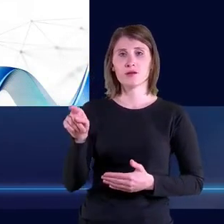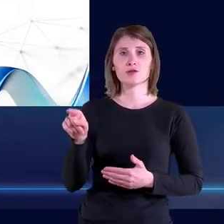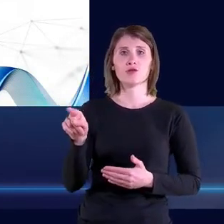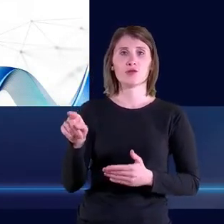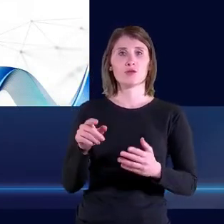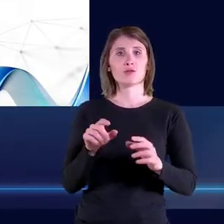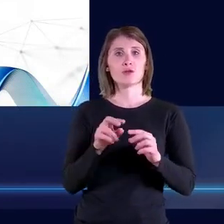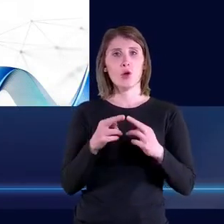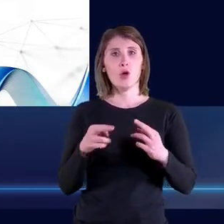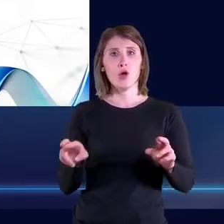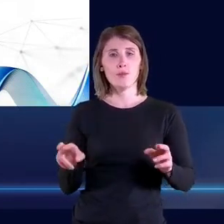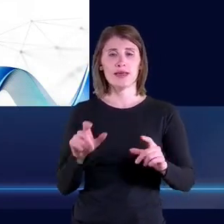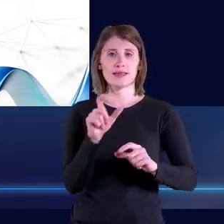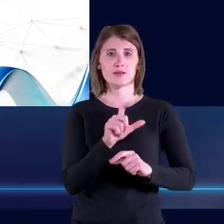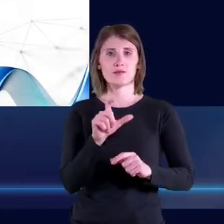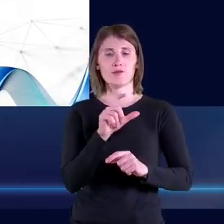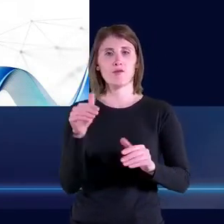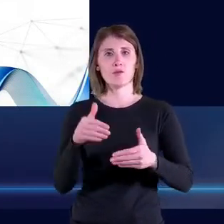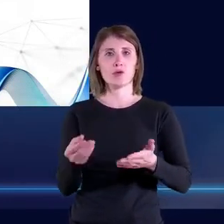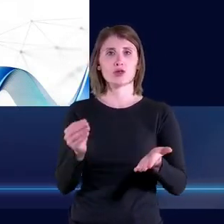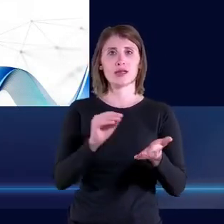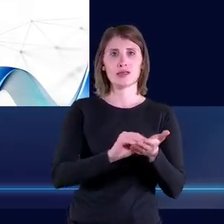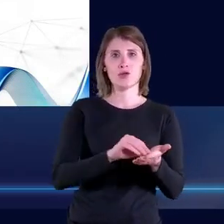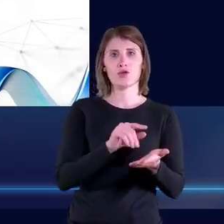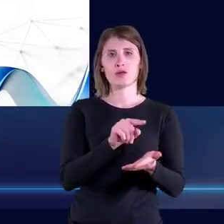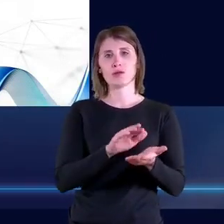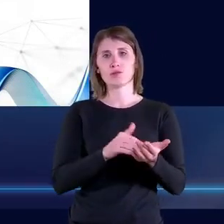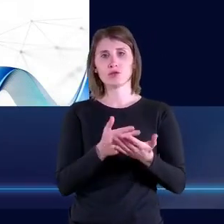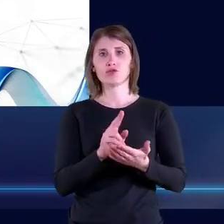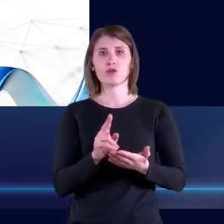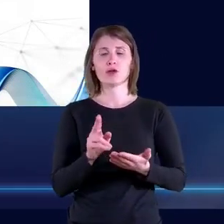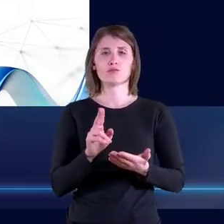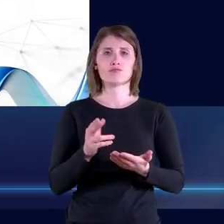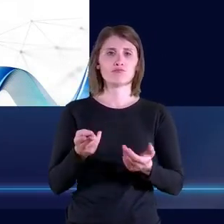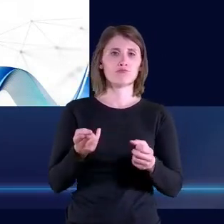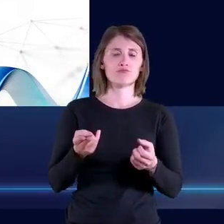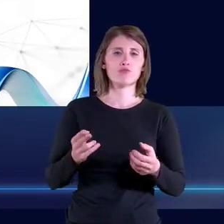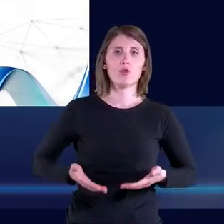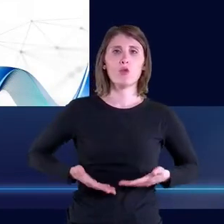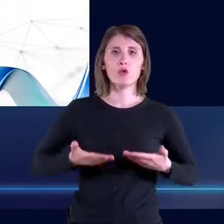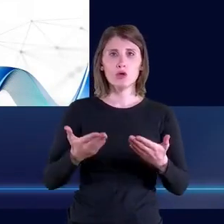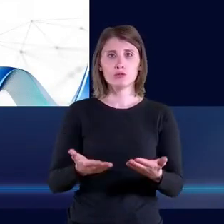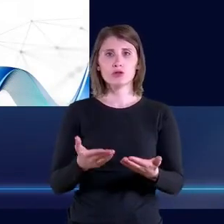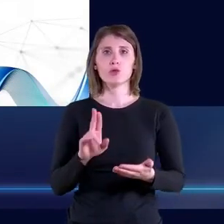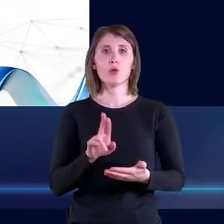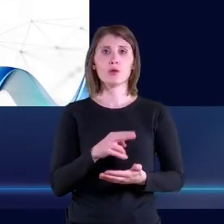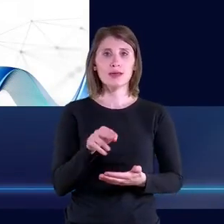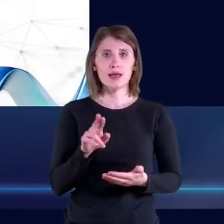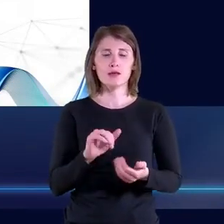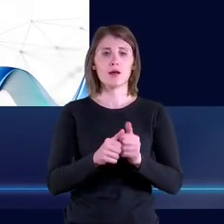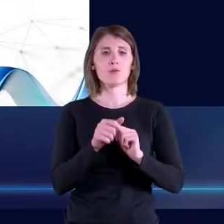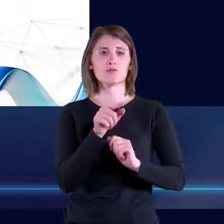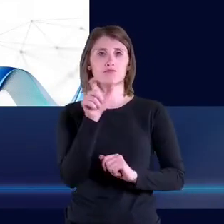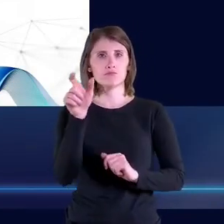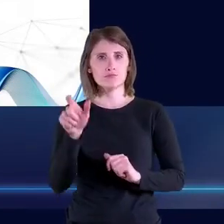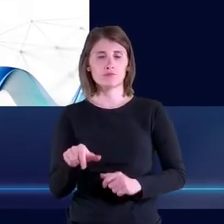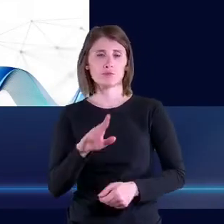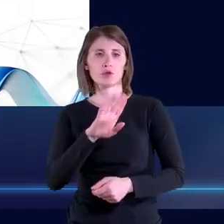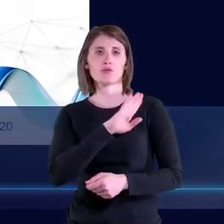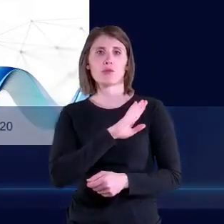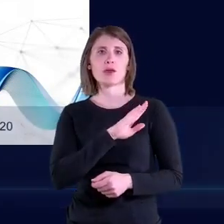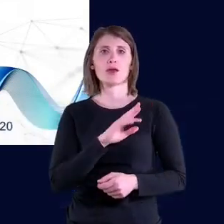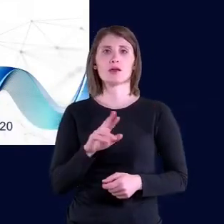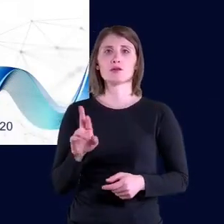cyfrowego dodatkowymi informacjami na przykład o dacie narodzin czy też śmierci osoby która dany